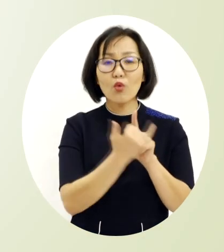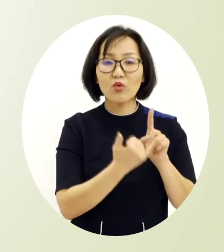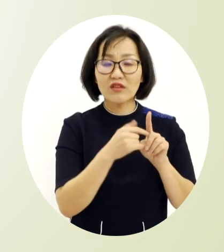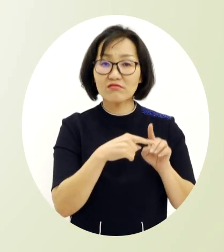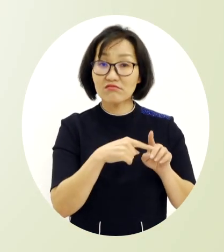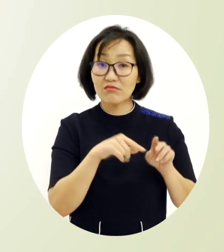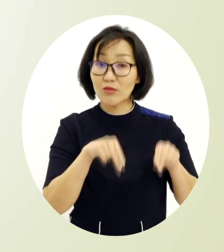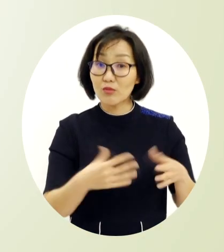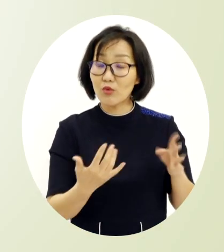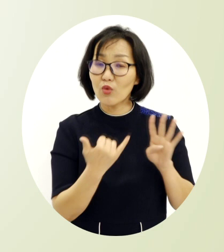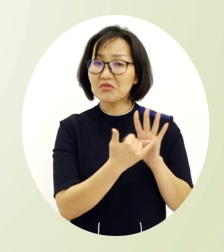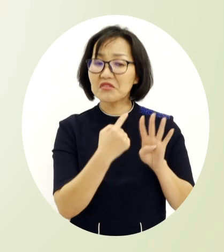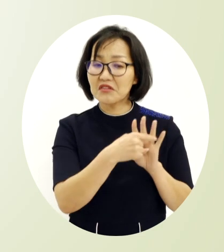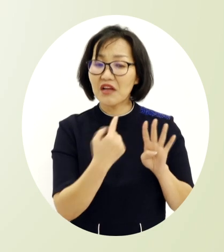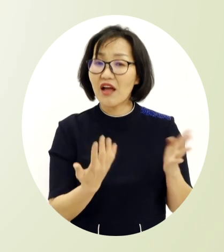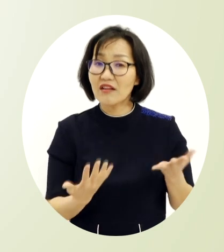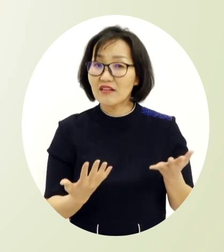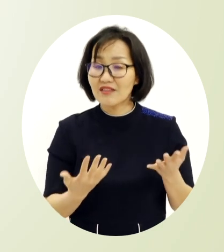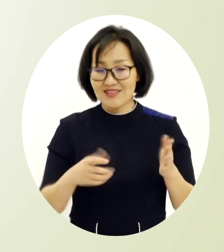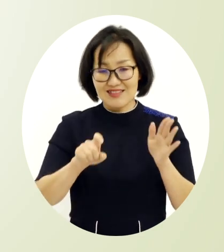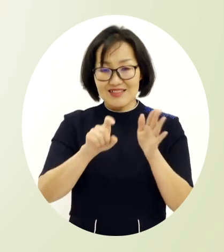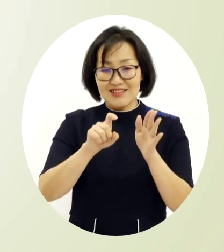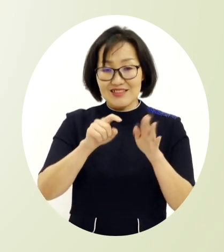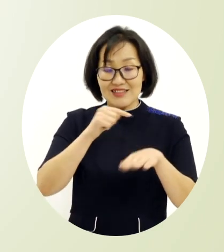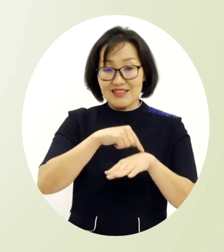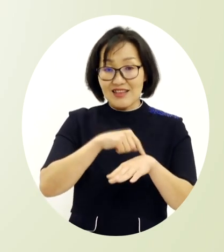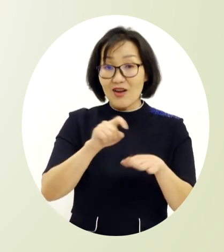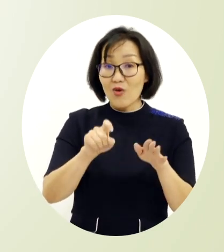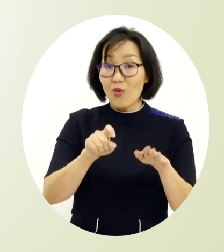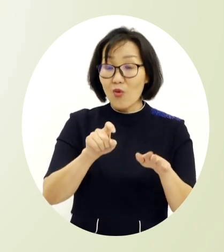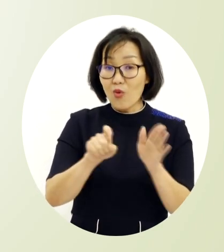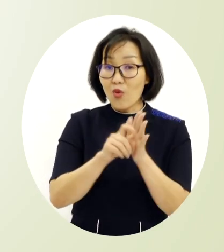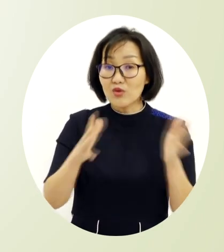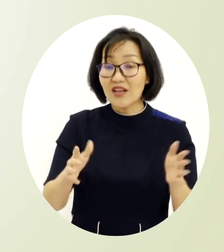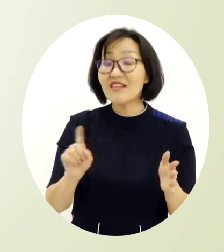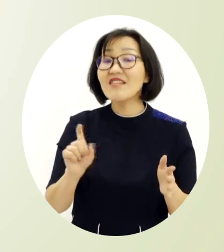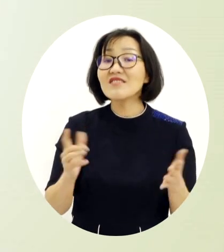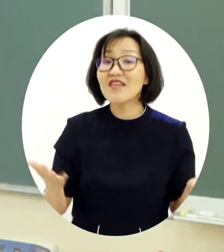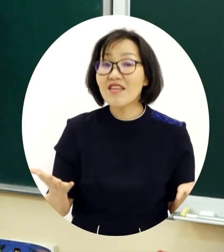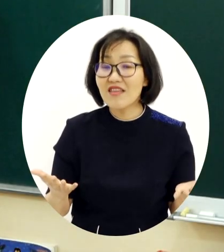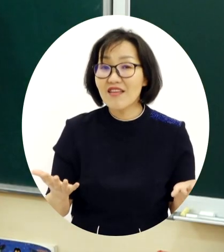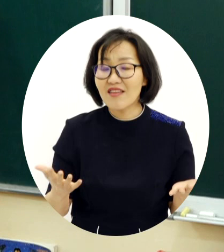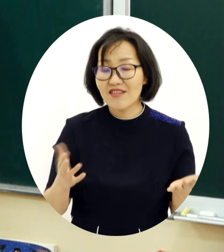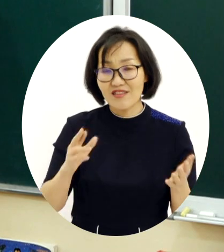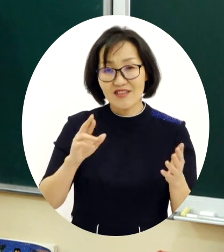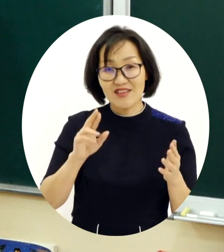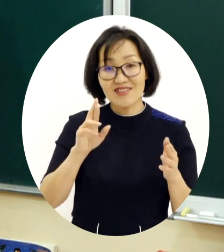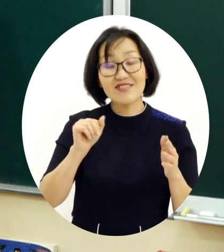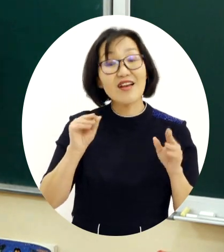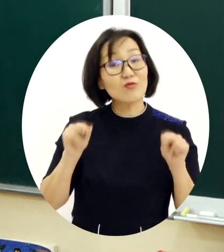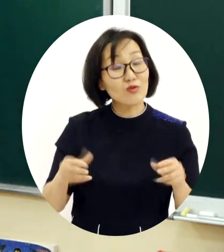вэ? Мөн цаг хугацааны хувьд хизээ байж болох вэ гэдэг